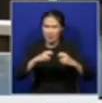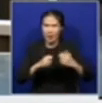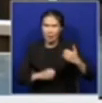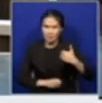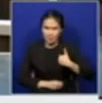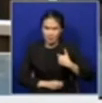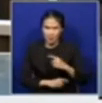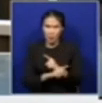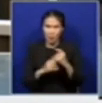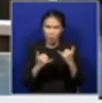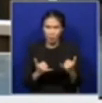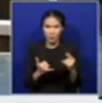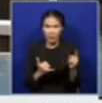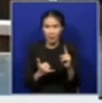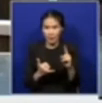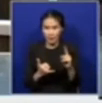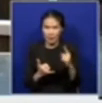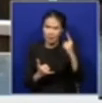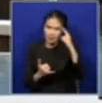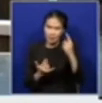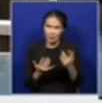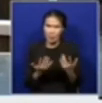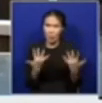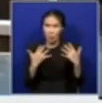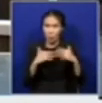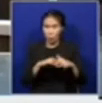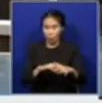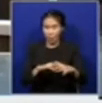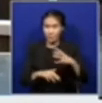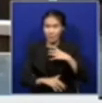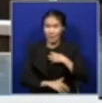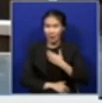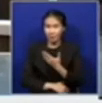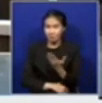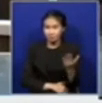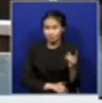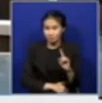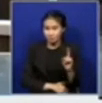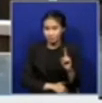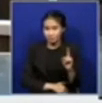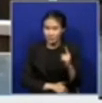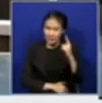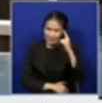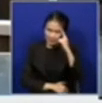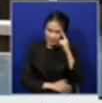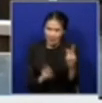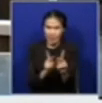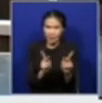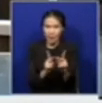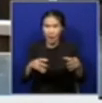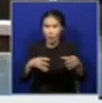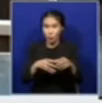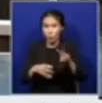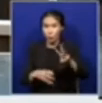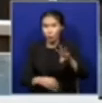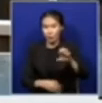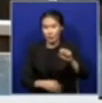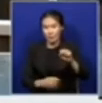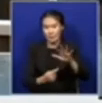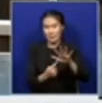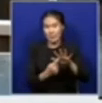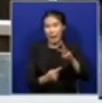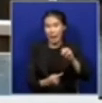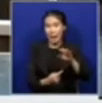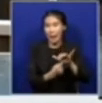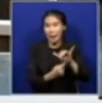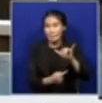วันนี้เราร่วมกันเพื่อจะตั้งคณะกรรมการวิสามัญพิจารณาศึกษา